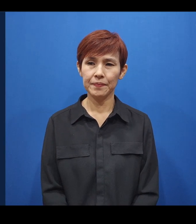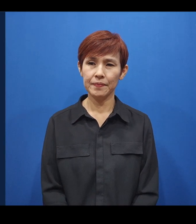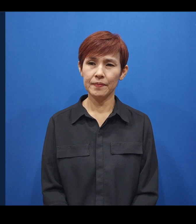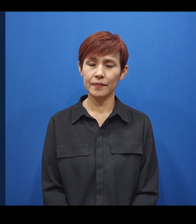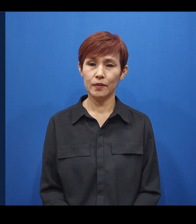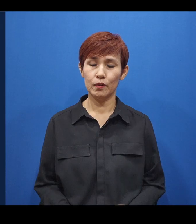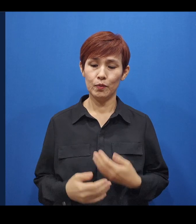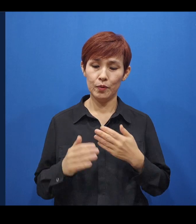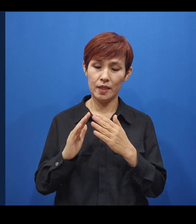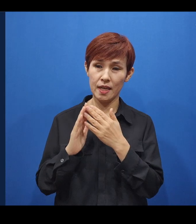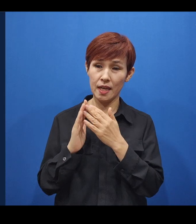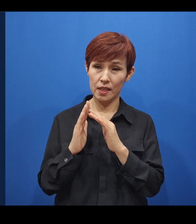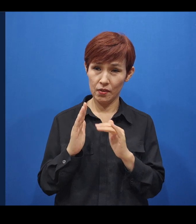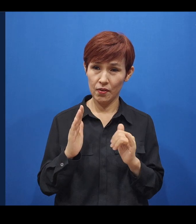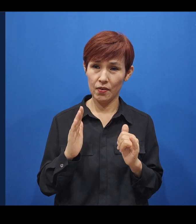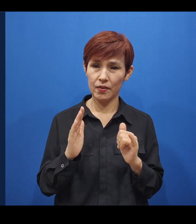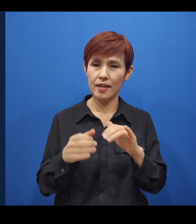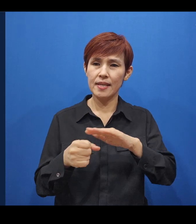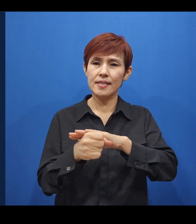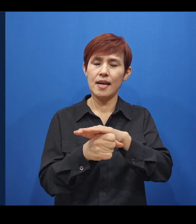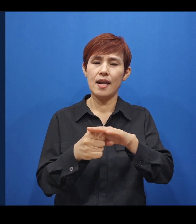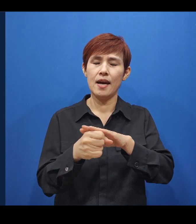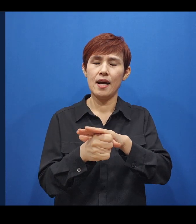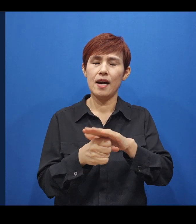우리 가정이 사랑의 동산,